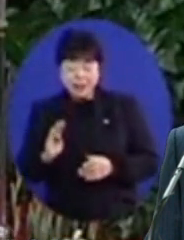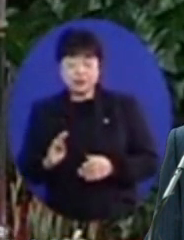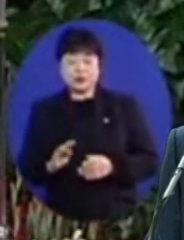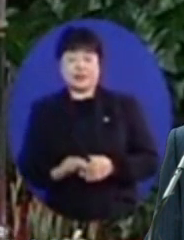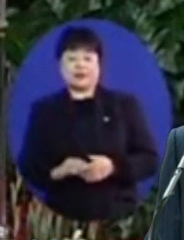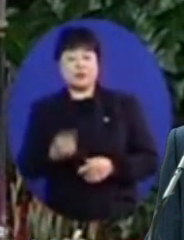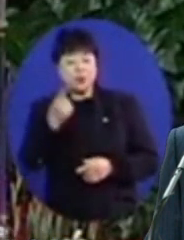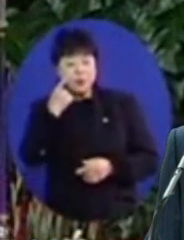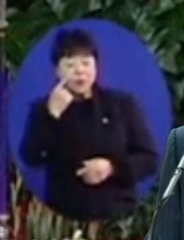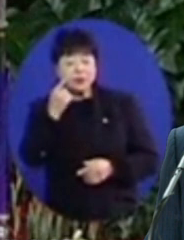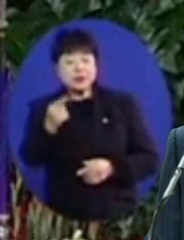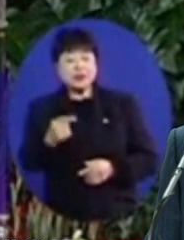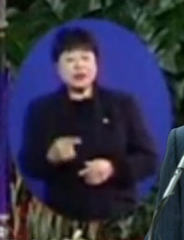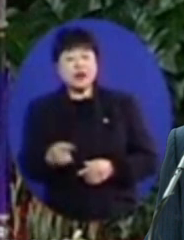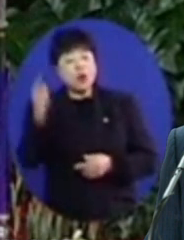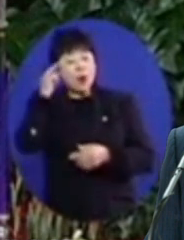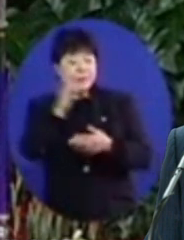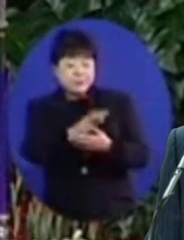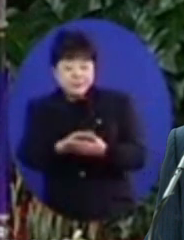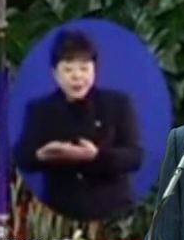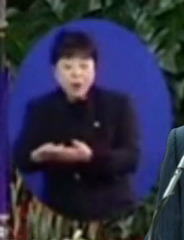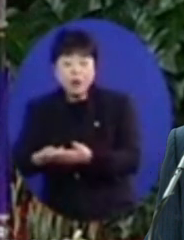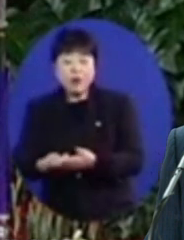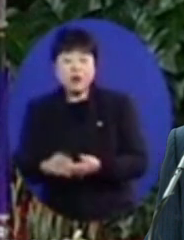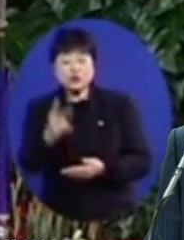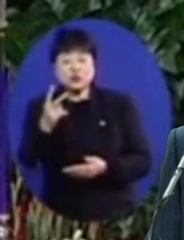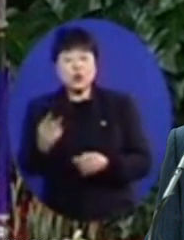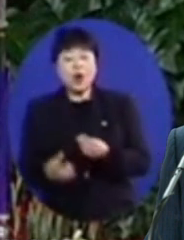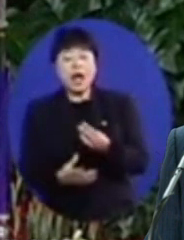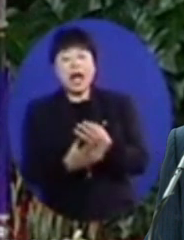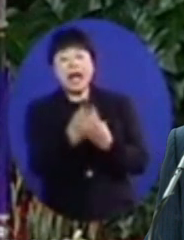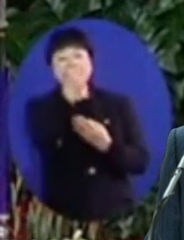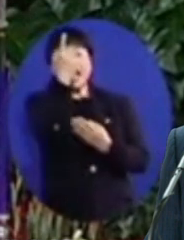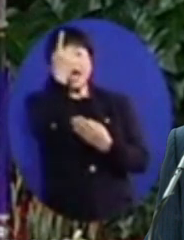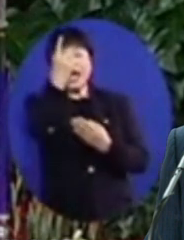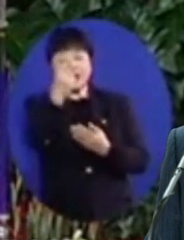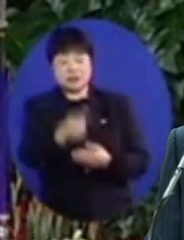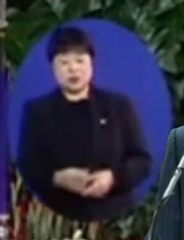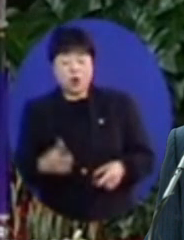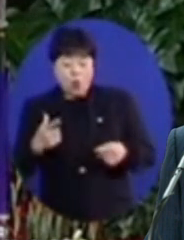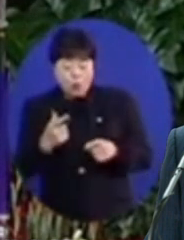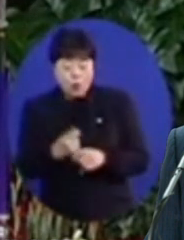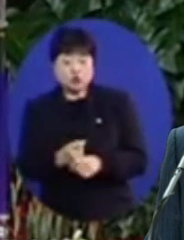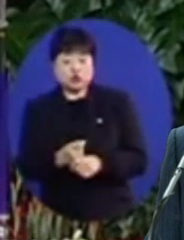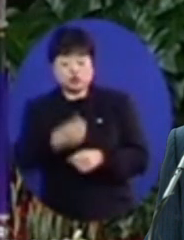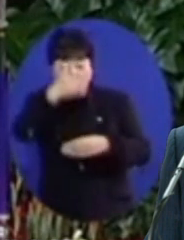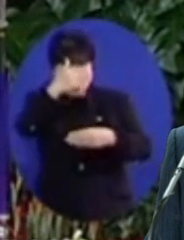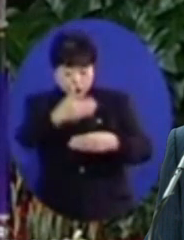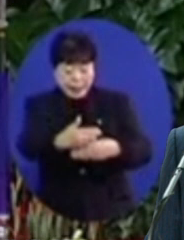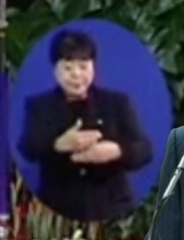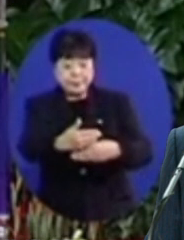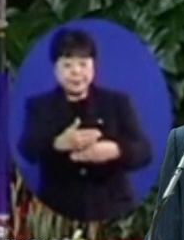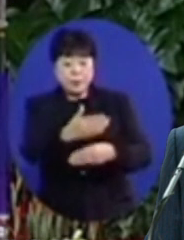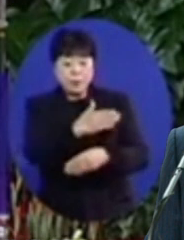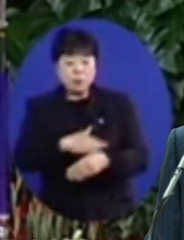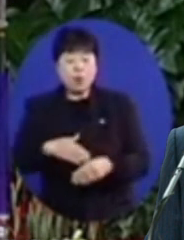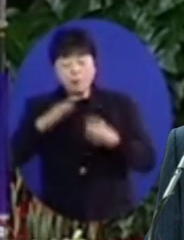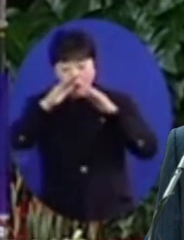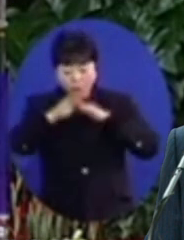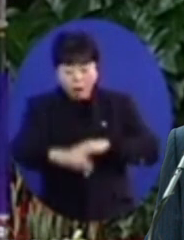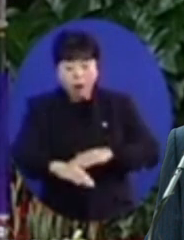11절에 그는 우리의 화평이신지라 둘로 하나를 만드사 원수된 것도 중간에 막힌 담을 자기의 육체로